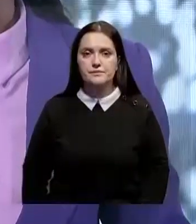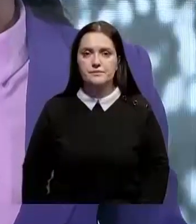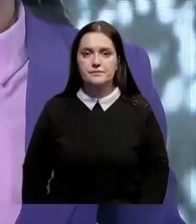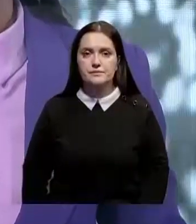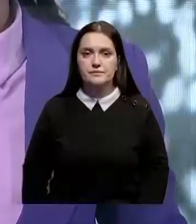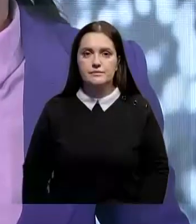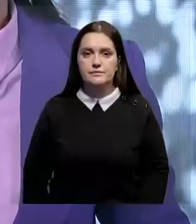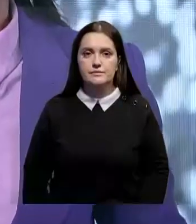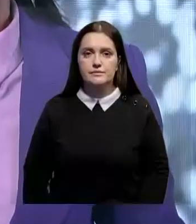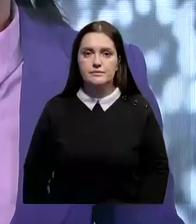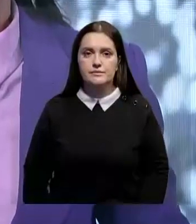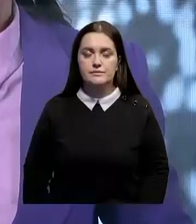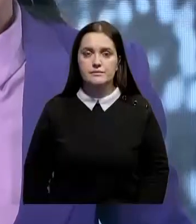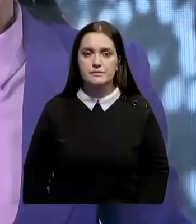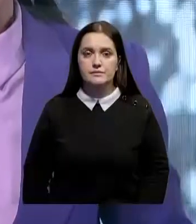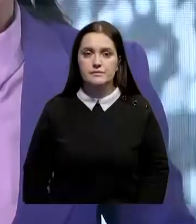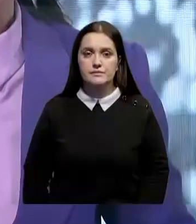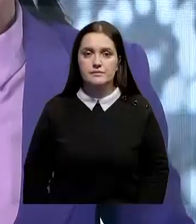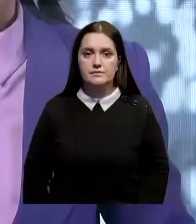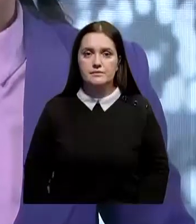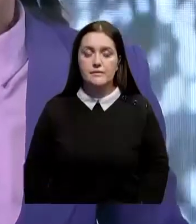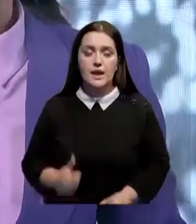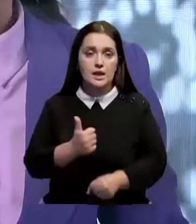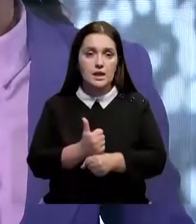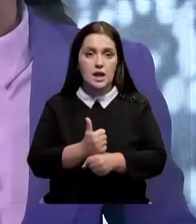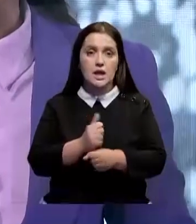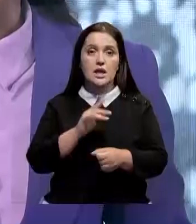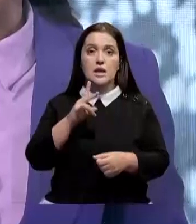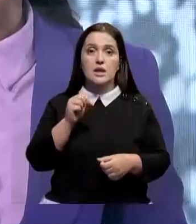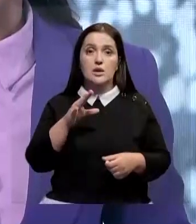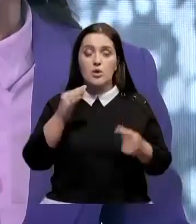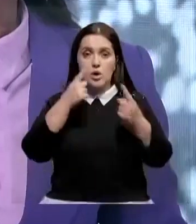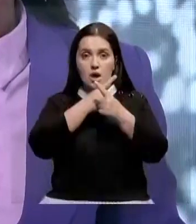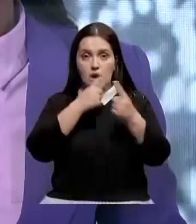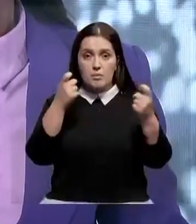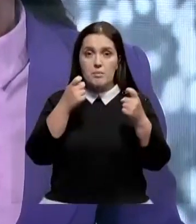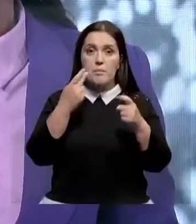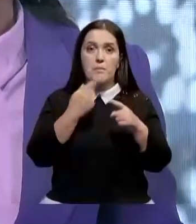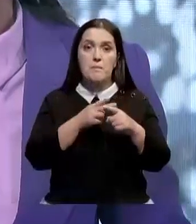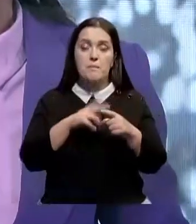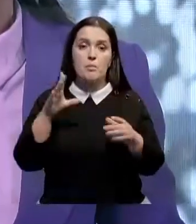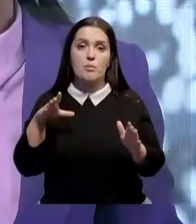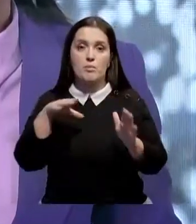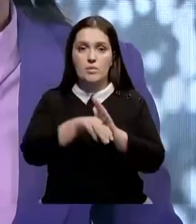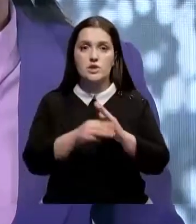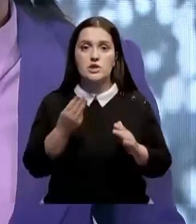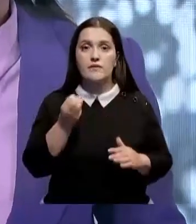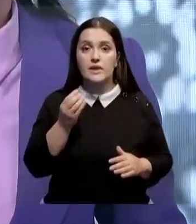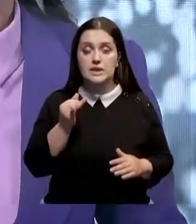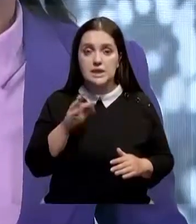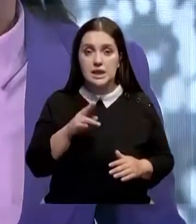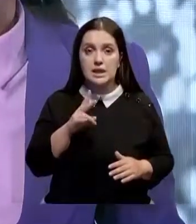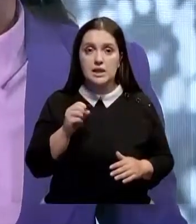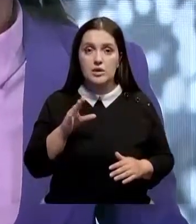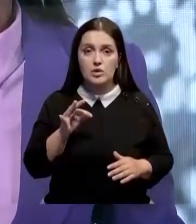добрый вечер. Ну, последний инфоповод был еще до начала саммита. Накануне генсек НАТО объявила о прогрессе по присоединению к блоку Швеции. Но,